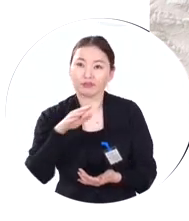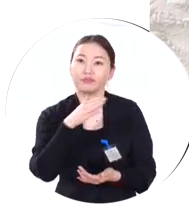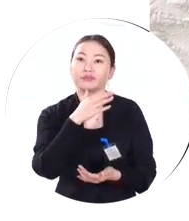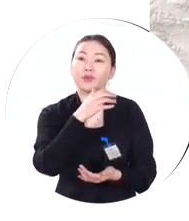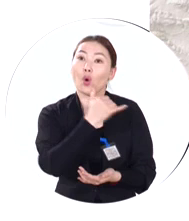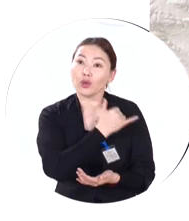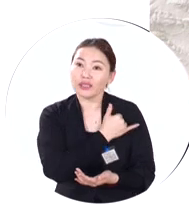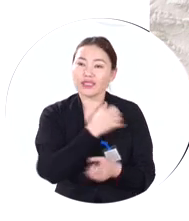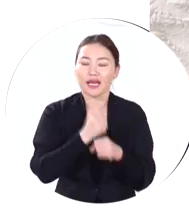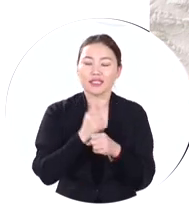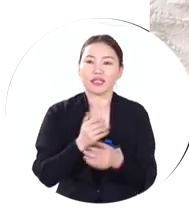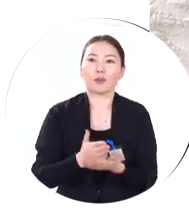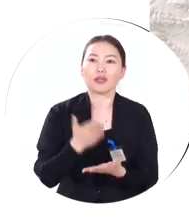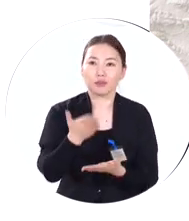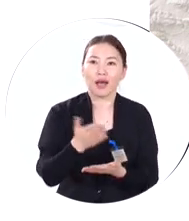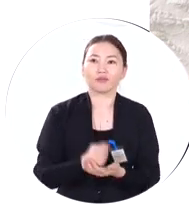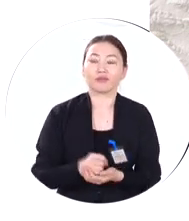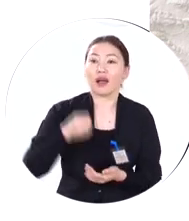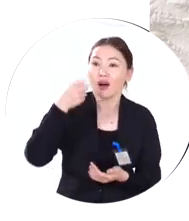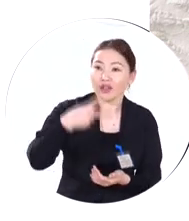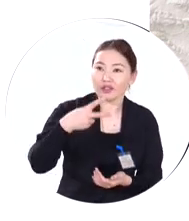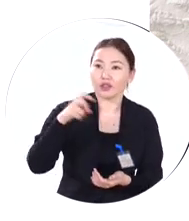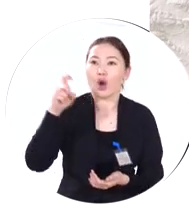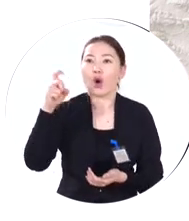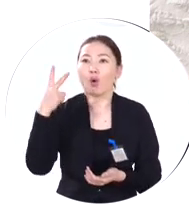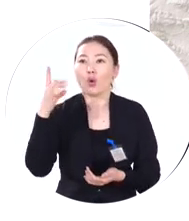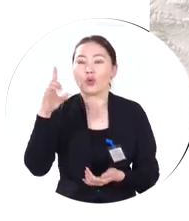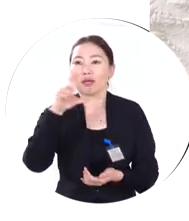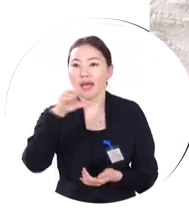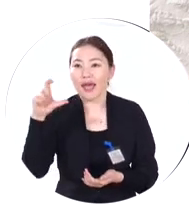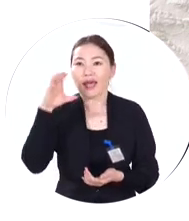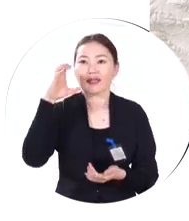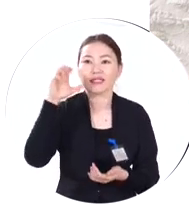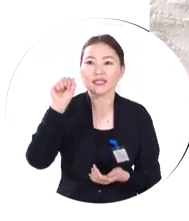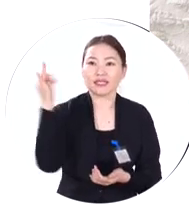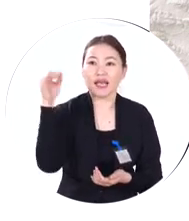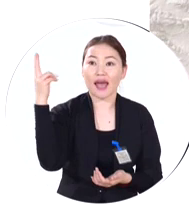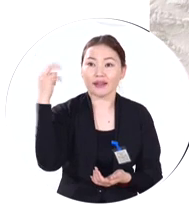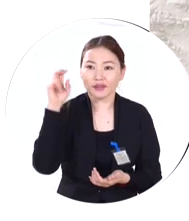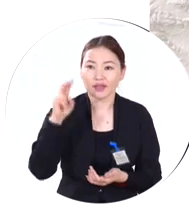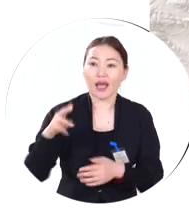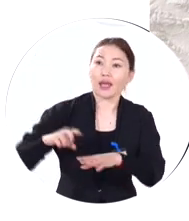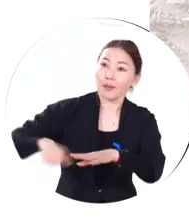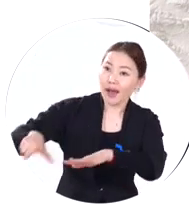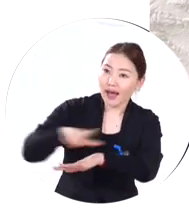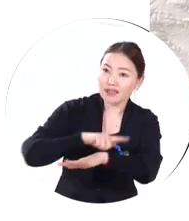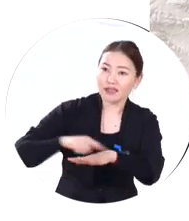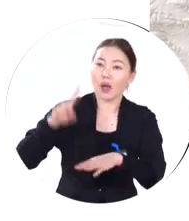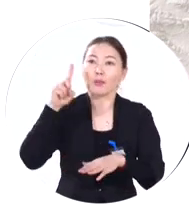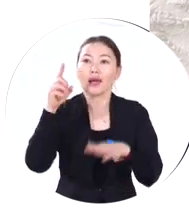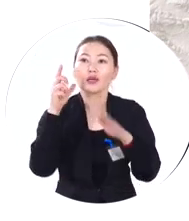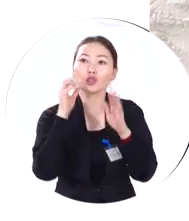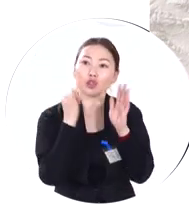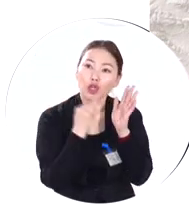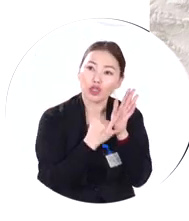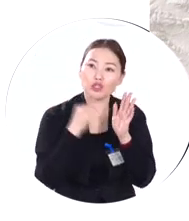Хүрээ сайдын газар. Их хүрээний сайдын газрыг 1758 онд байгуулж, анхны сайдаар Манжин хааны хүргэн